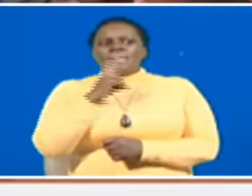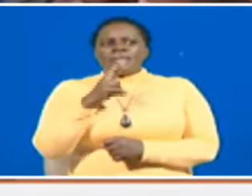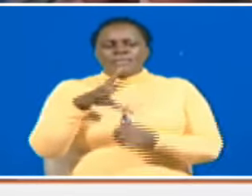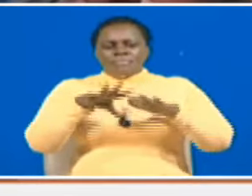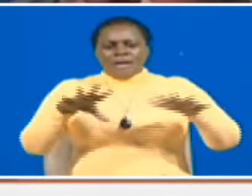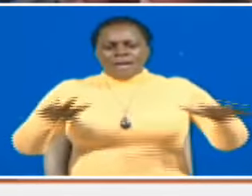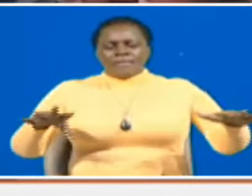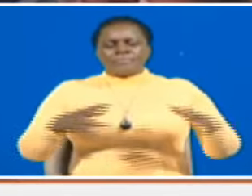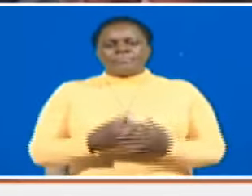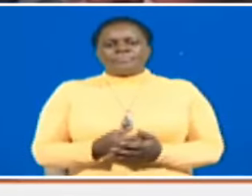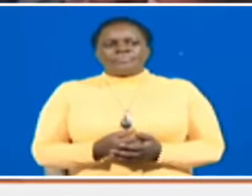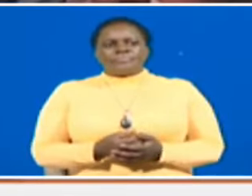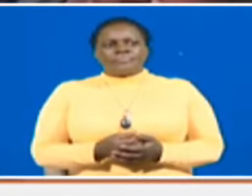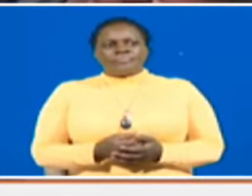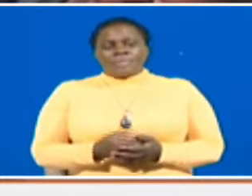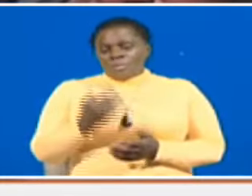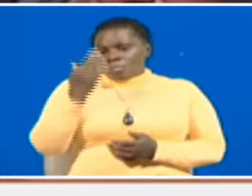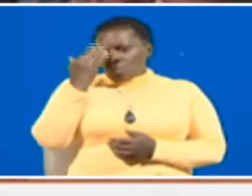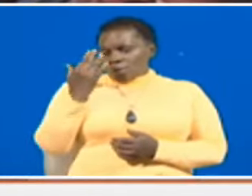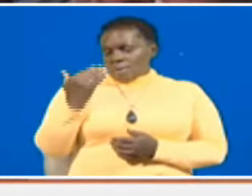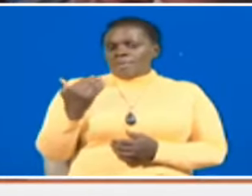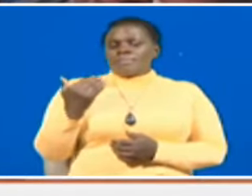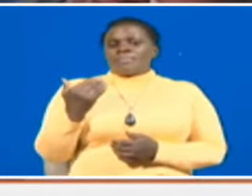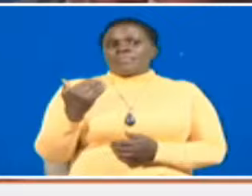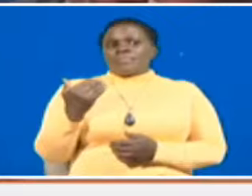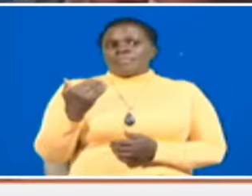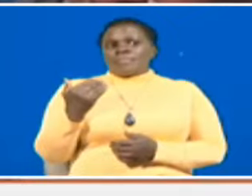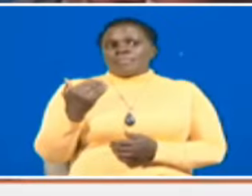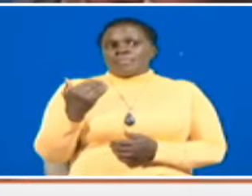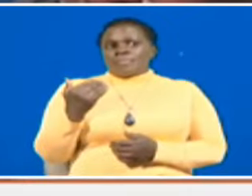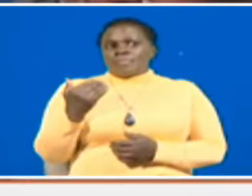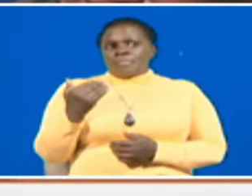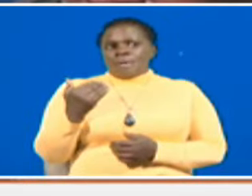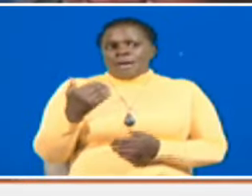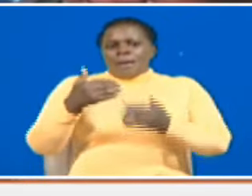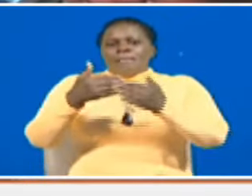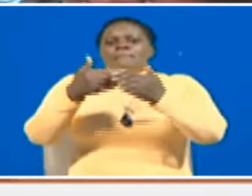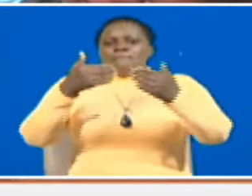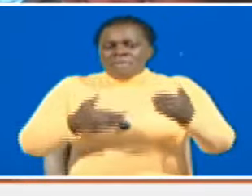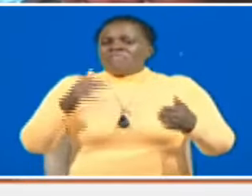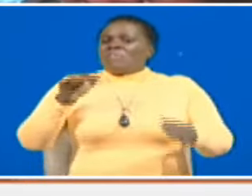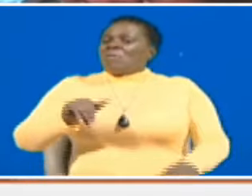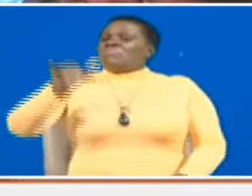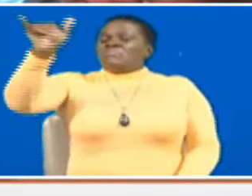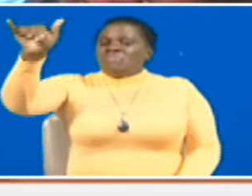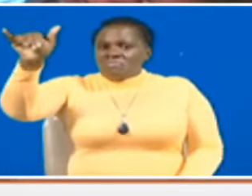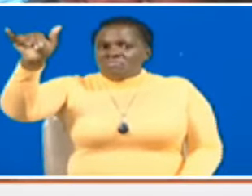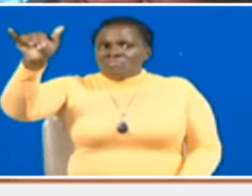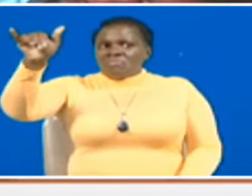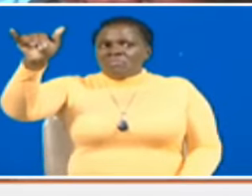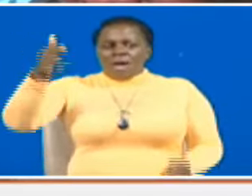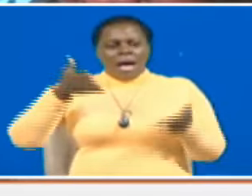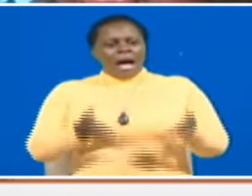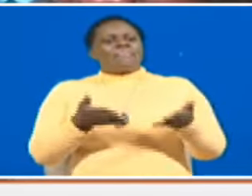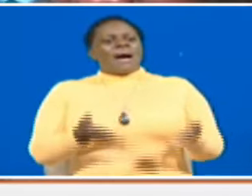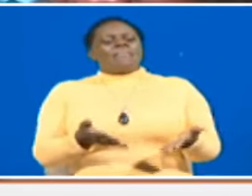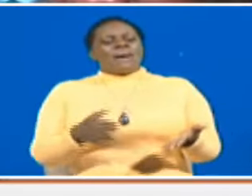kuuzwa, kwa sababu madama mzee wetu kabla hata hajaondoka na bado yuko hapa